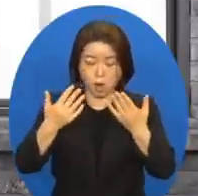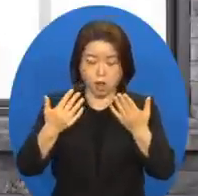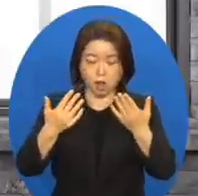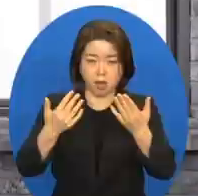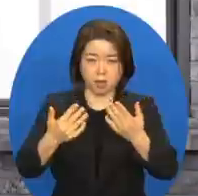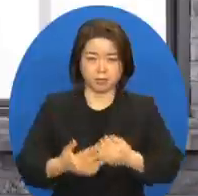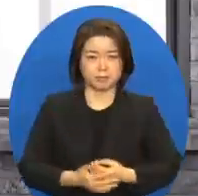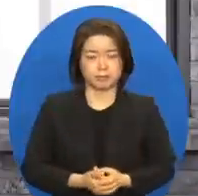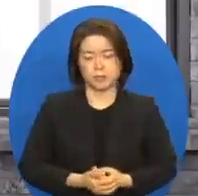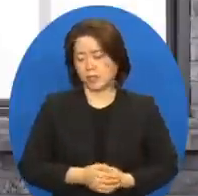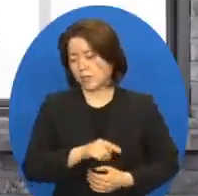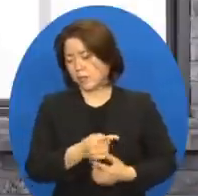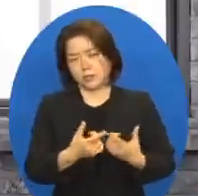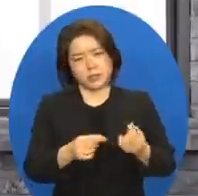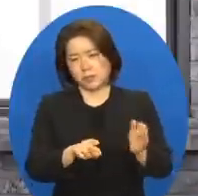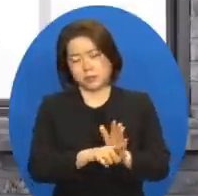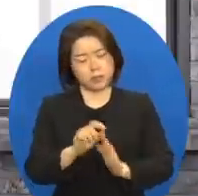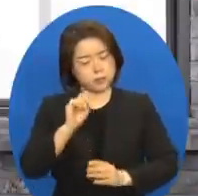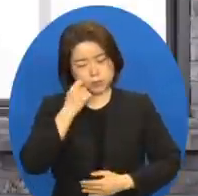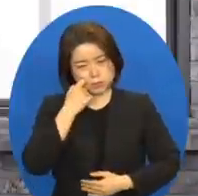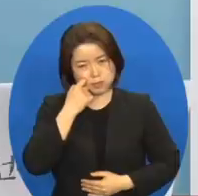없어.